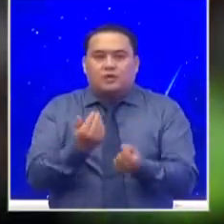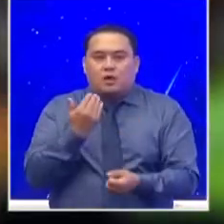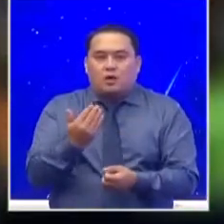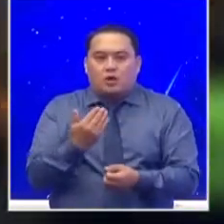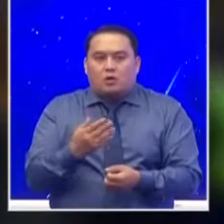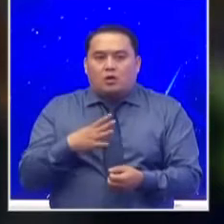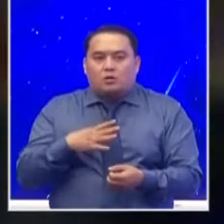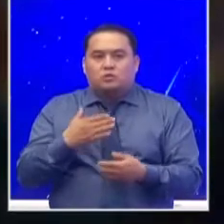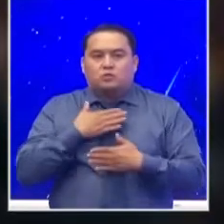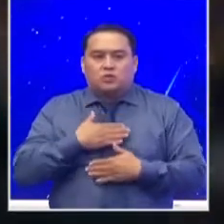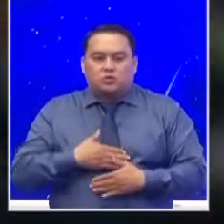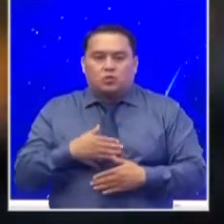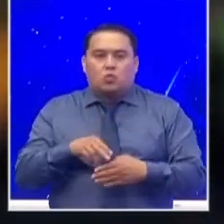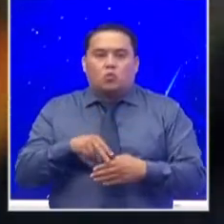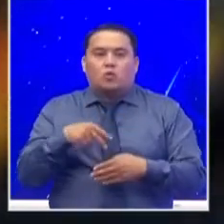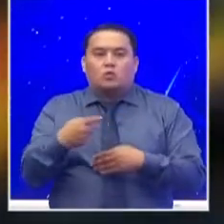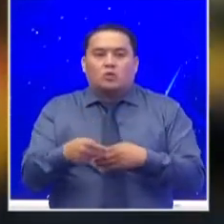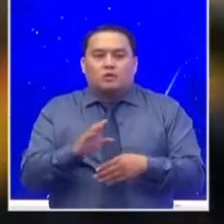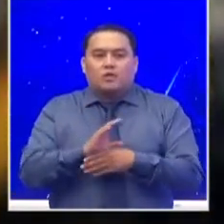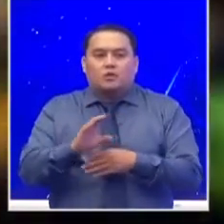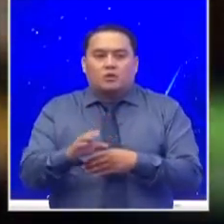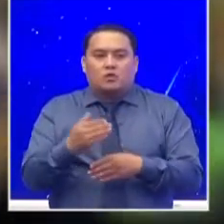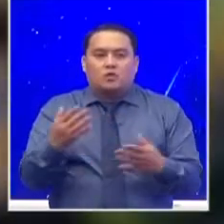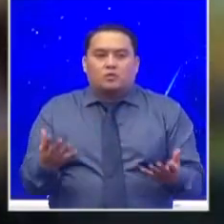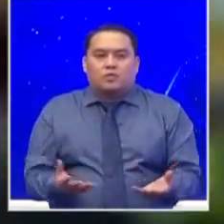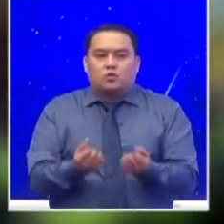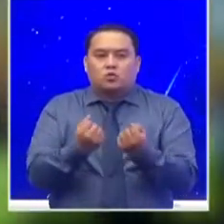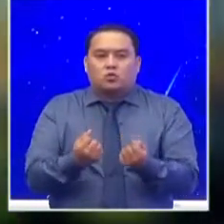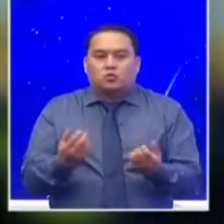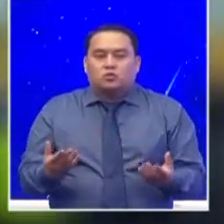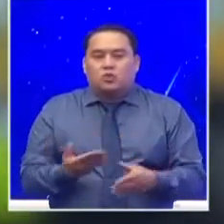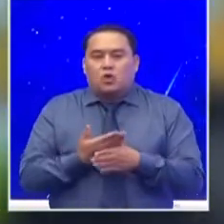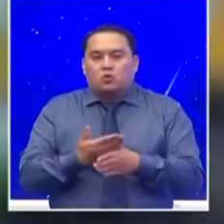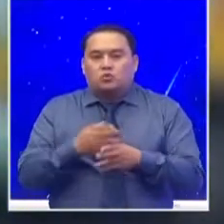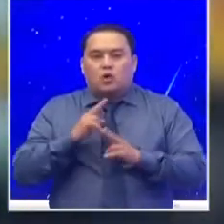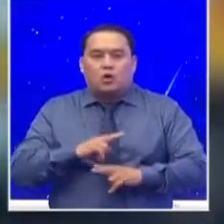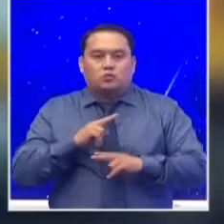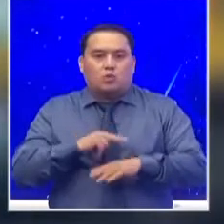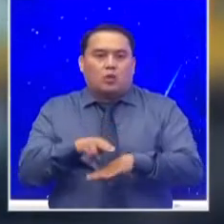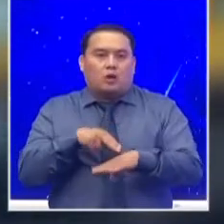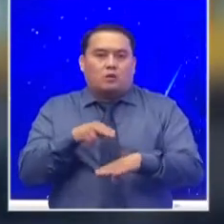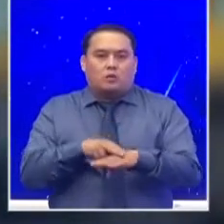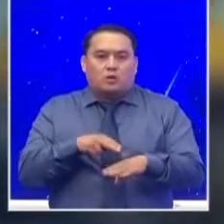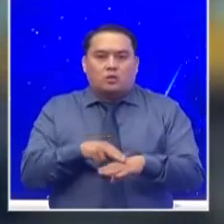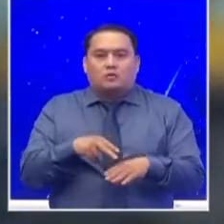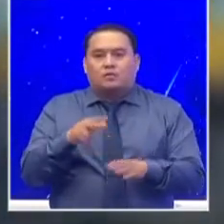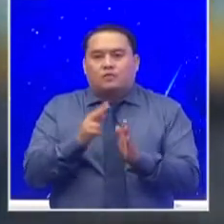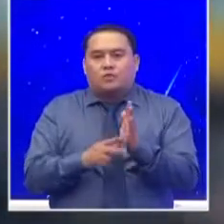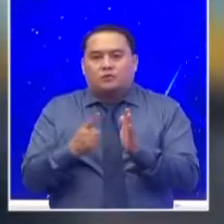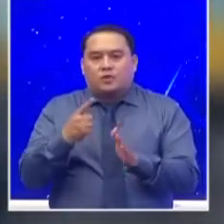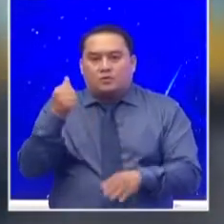Затем он аккуратно спустил ее на землю. В это время его подстраховывали спасатели и сотрудники полиции, растянув внизу